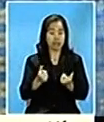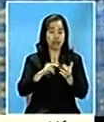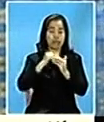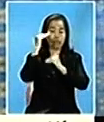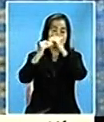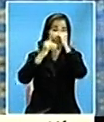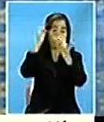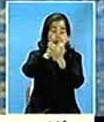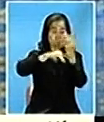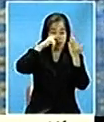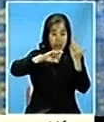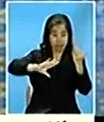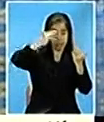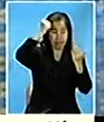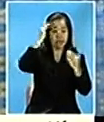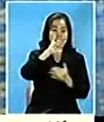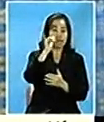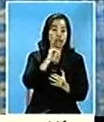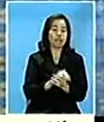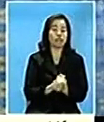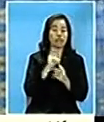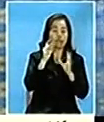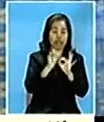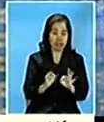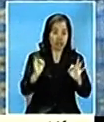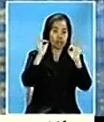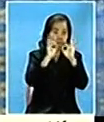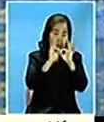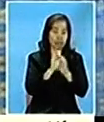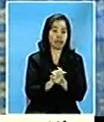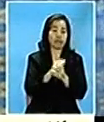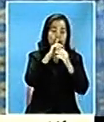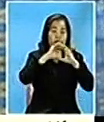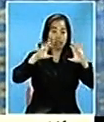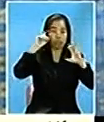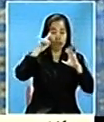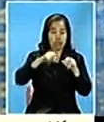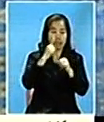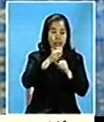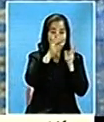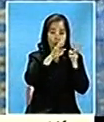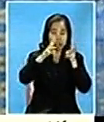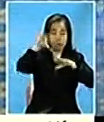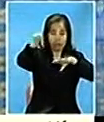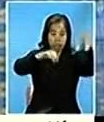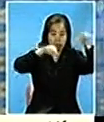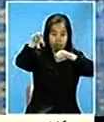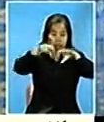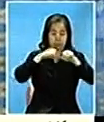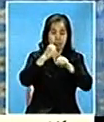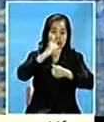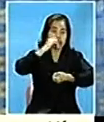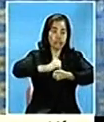ไปได้หรอกครับจึงจำเป็นอย่างยิ่งที่รัฐบาลจะต้องหาแนวร่วมในการที่จะพัฒนาประเทศ